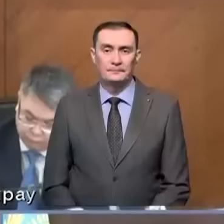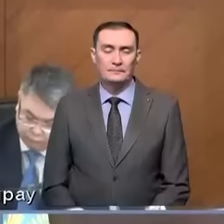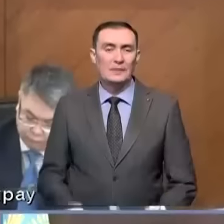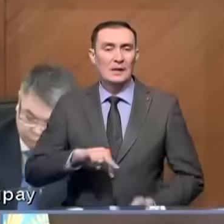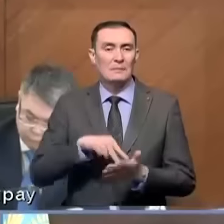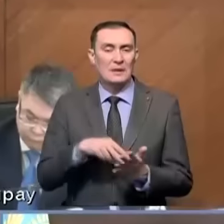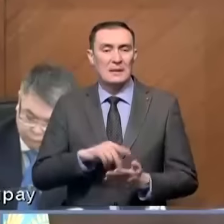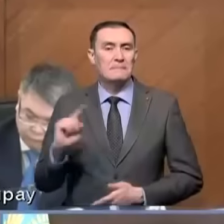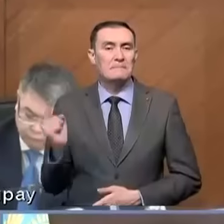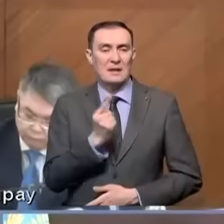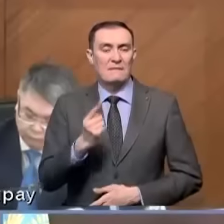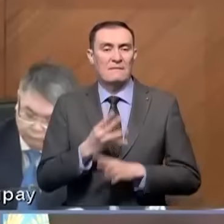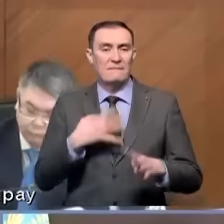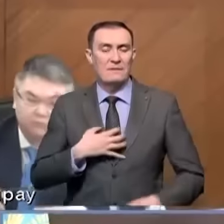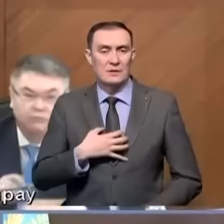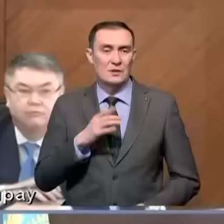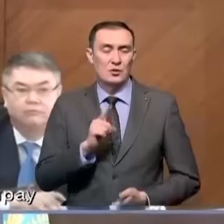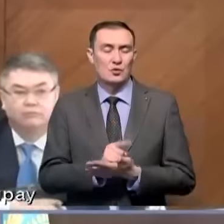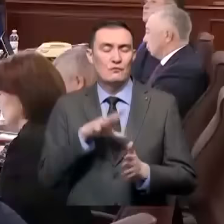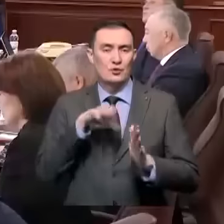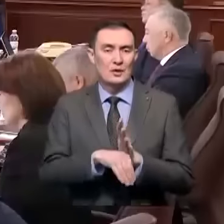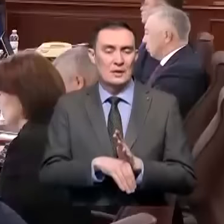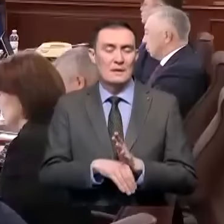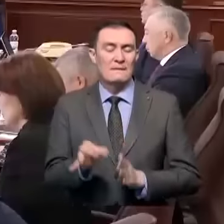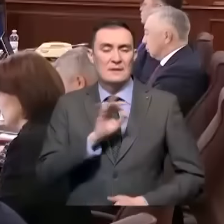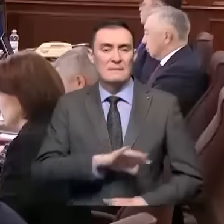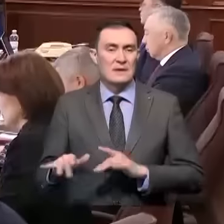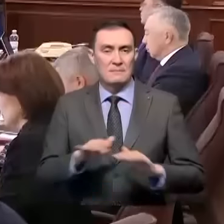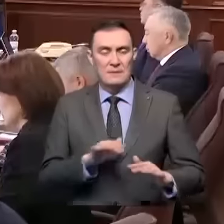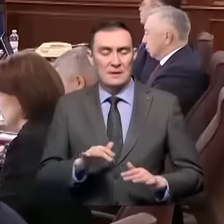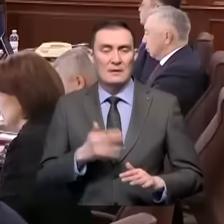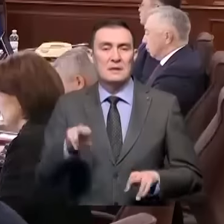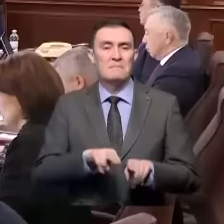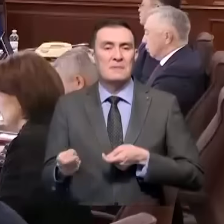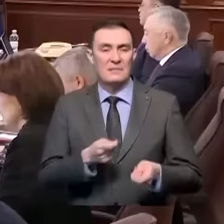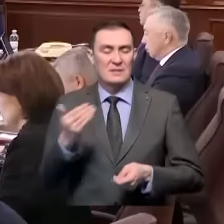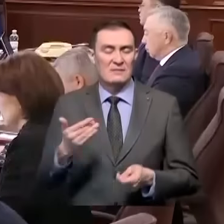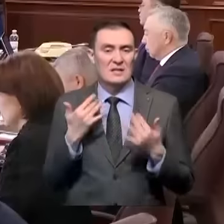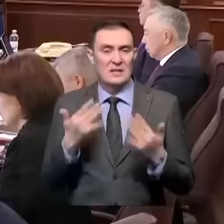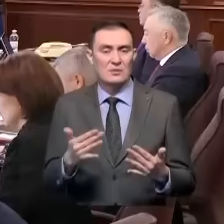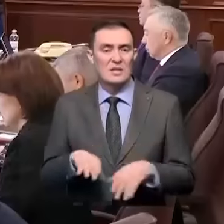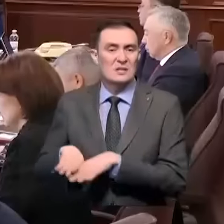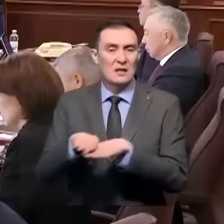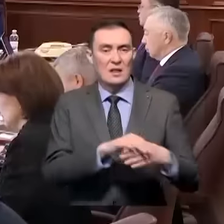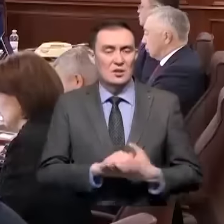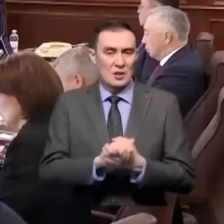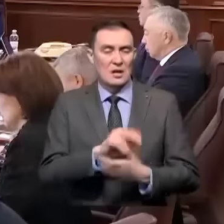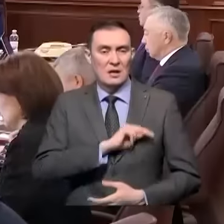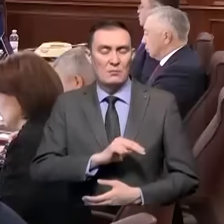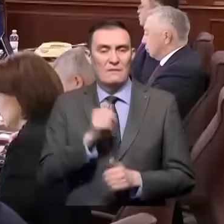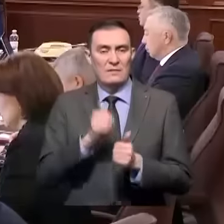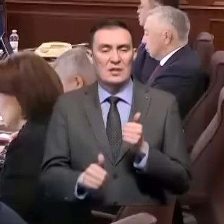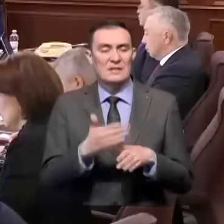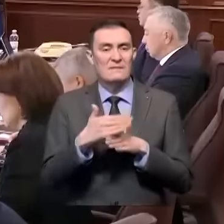План первоочередных действий должен содержать конкретные эффективные меры. От всего правительства требуется слаженная работа во всех